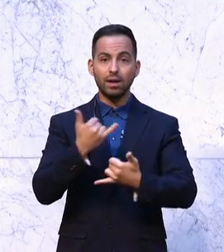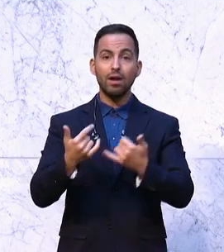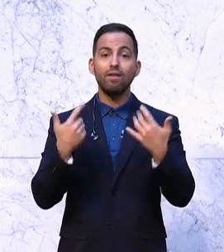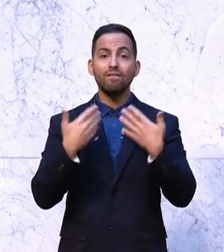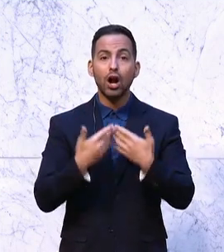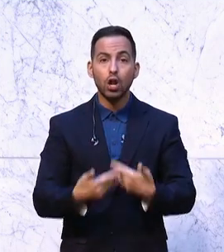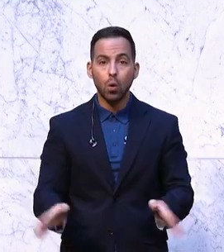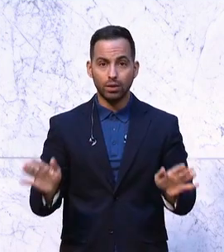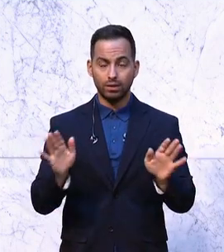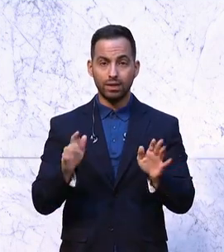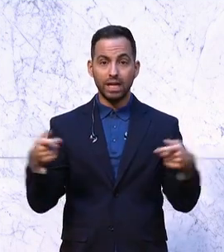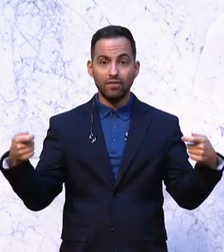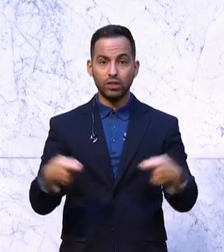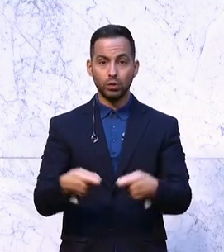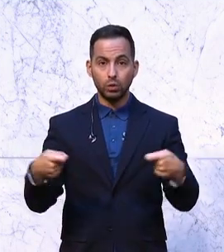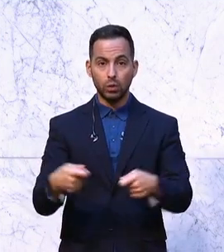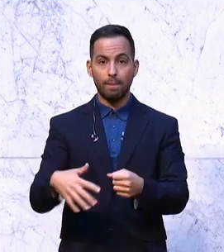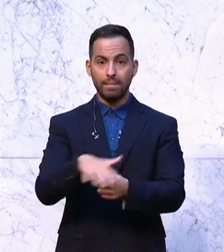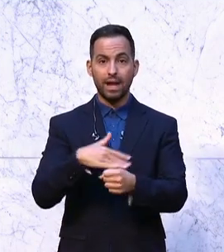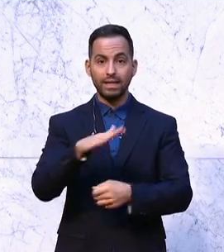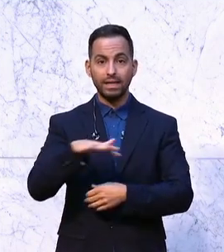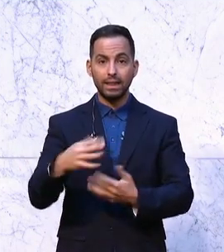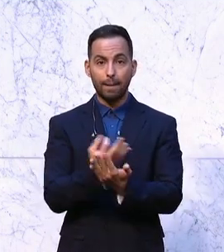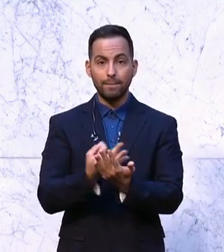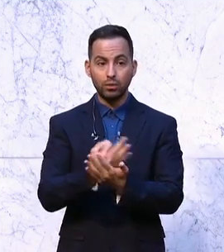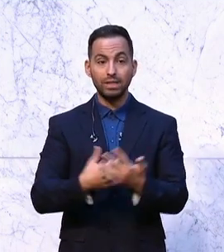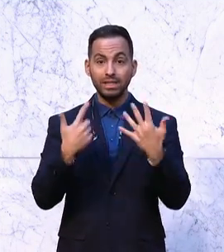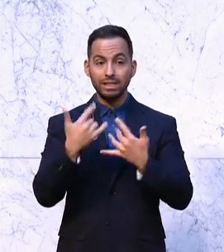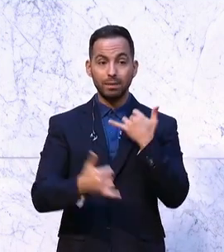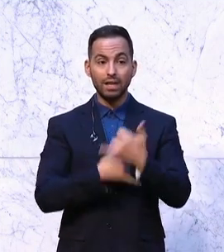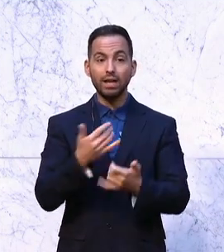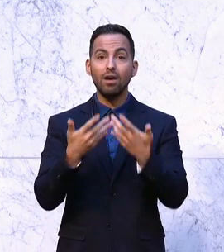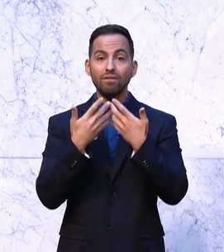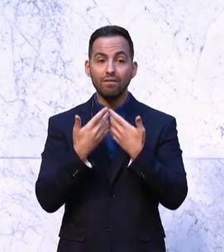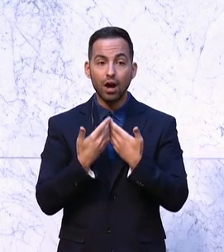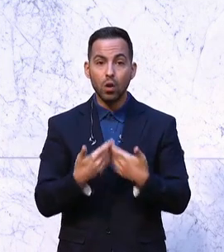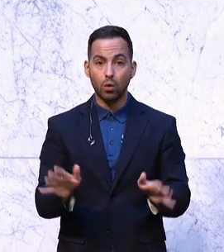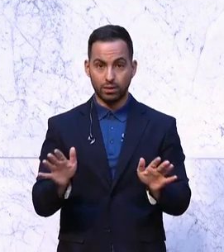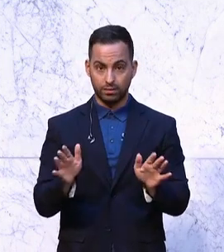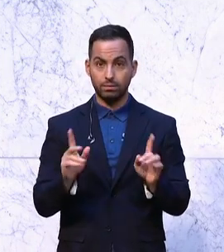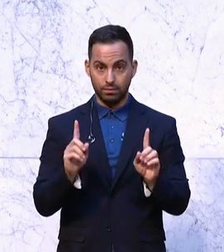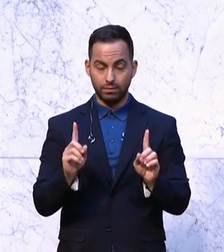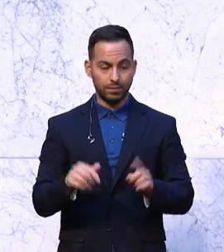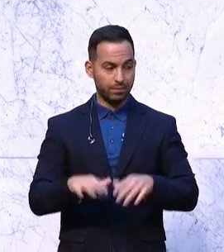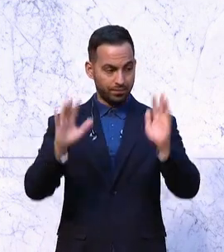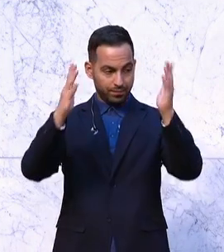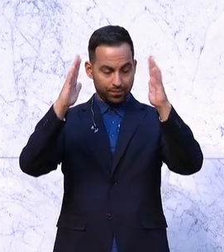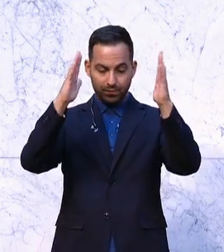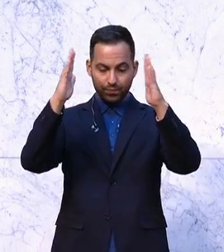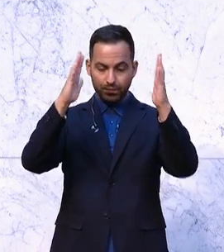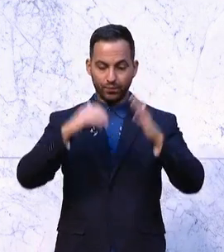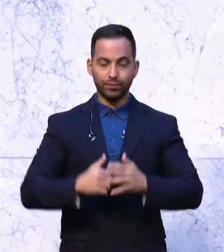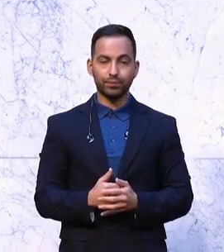verloren bei den Investitionen in die Kinderbildung. 7 Jahre haben wir verloren.